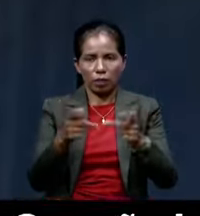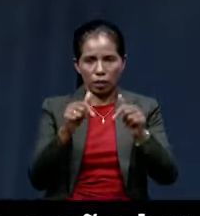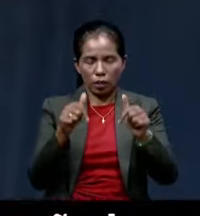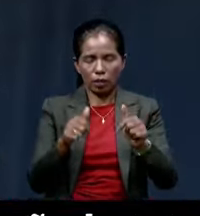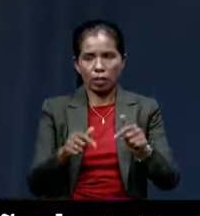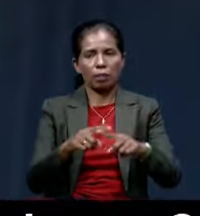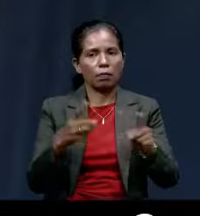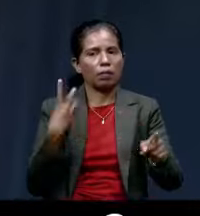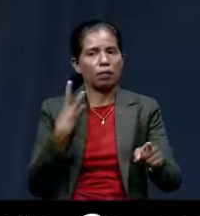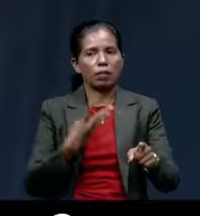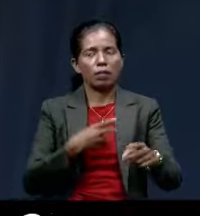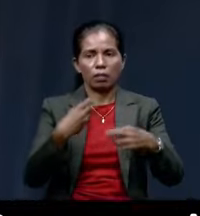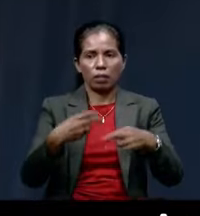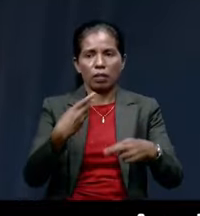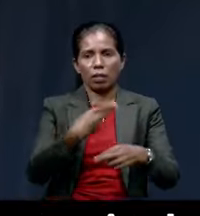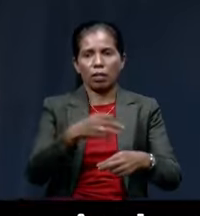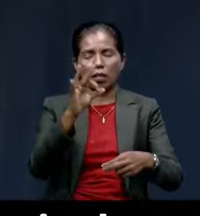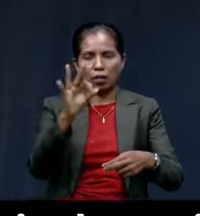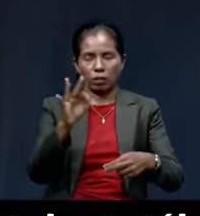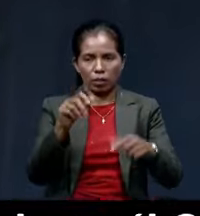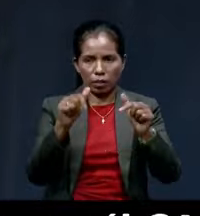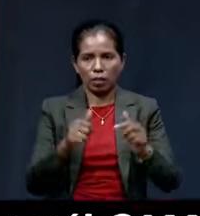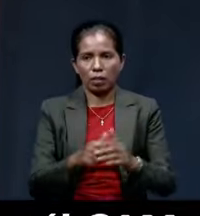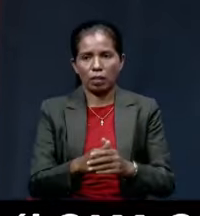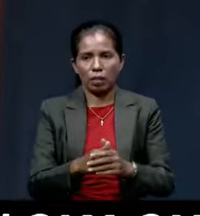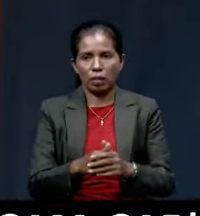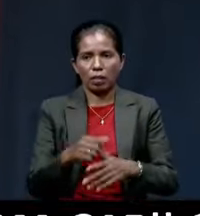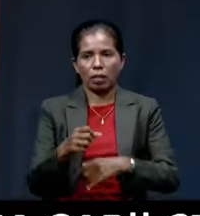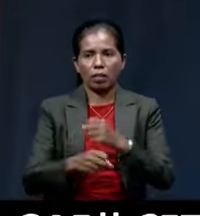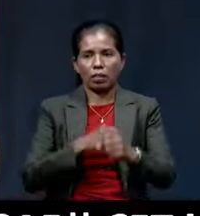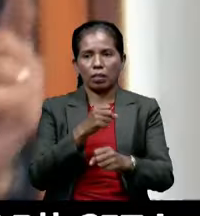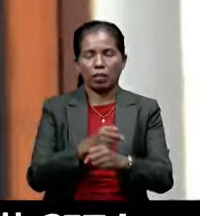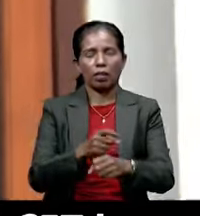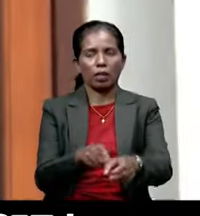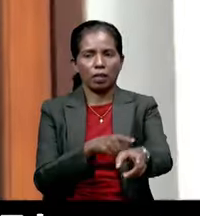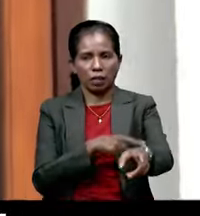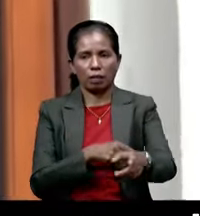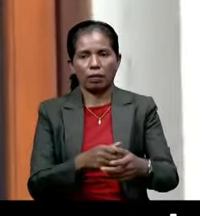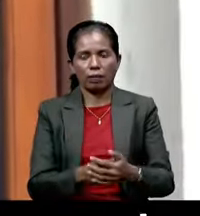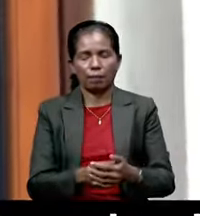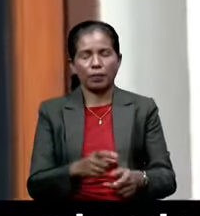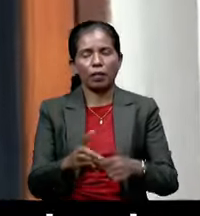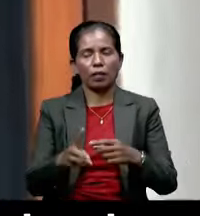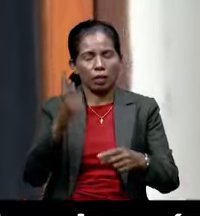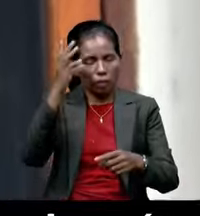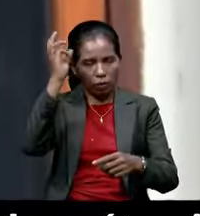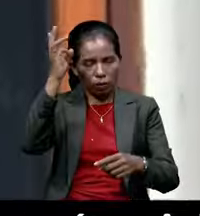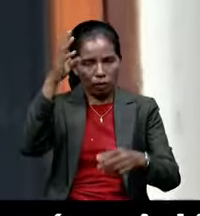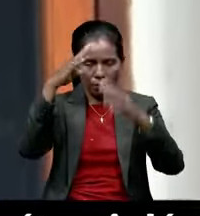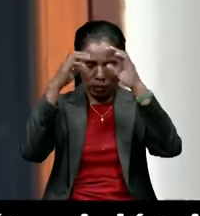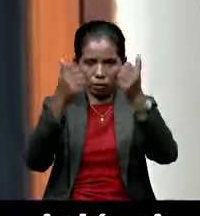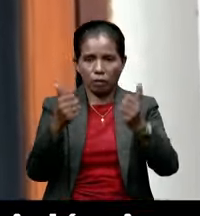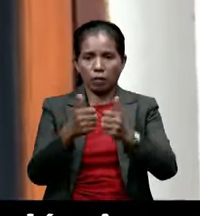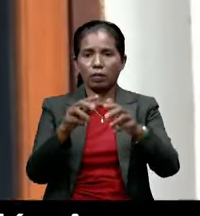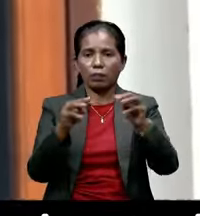kita ni habis sudah dibuat nak kita ni habis fatin ya. Turan titina naruh penyalaran orang. Atamba preokupasang ne presiden te otoridad di